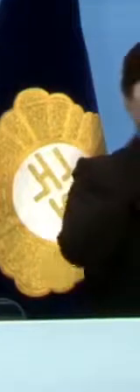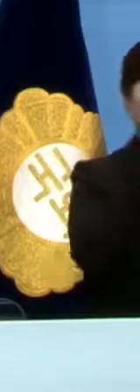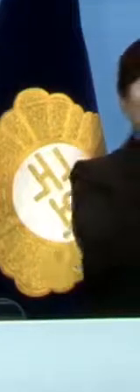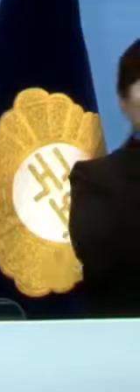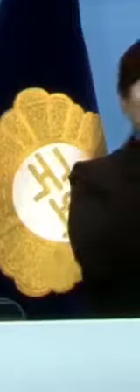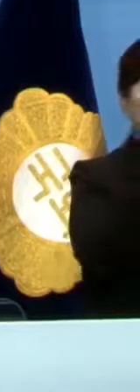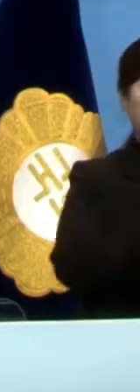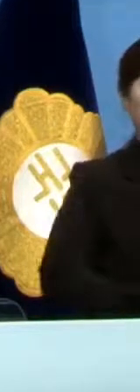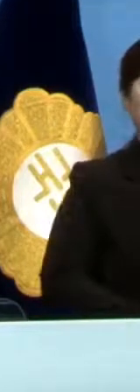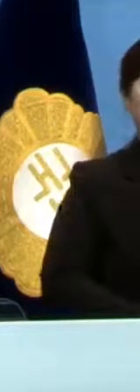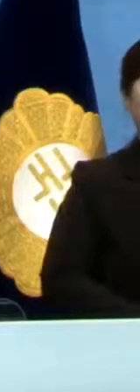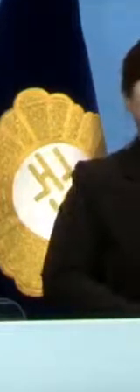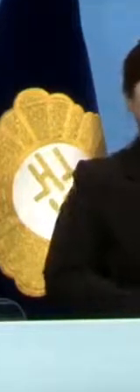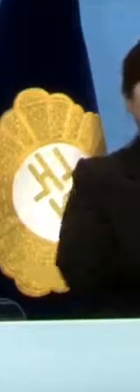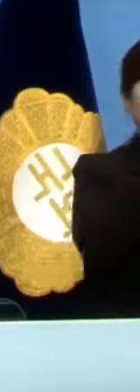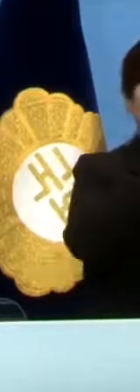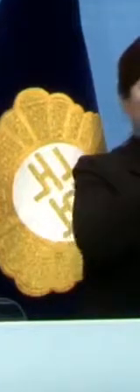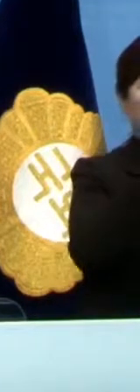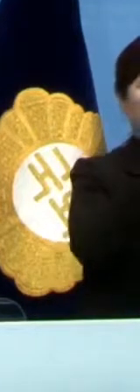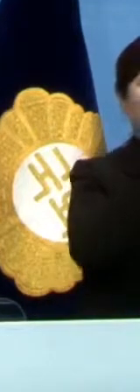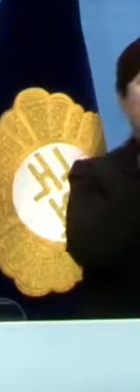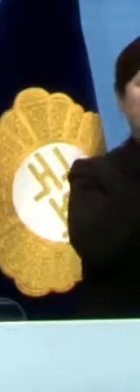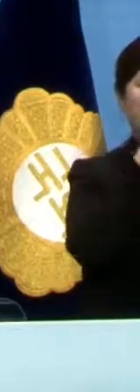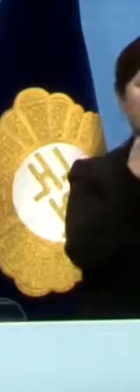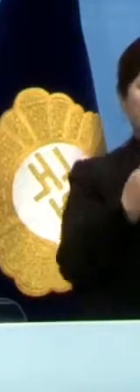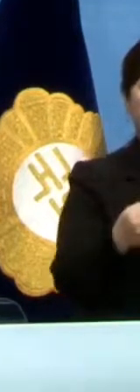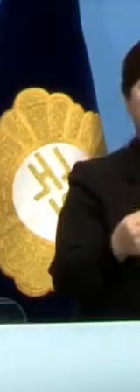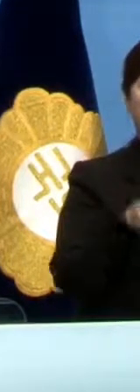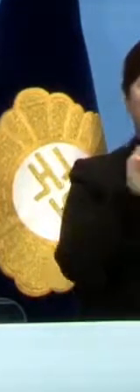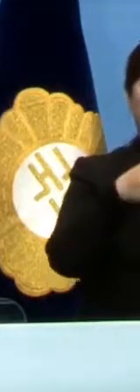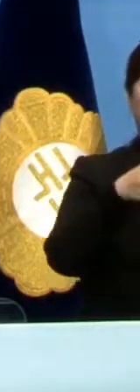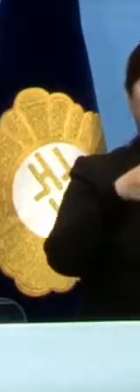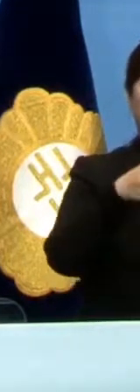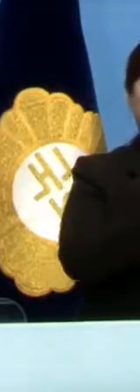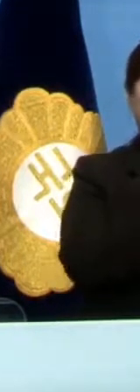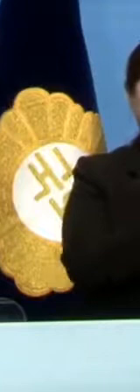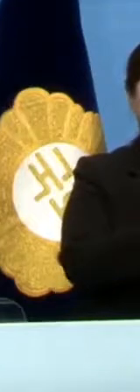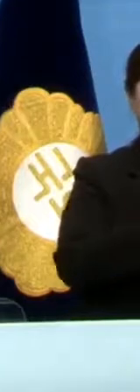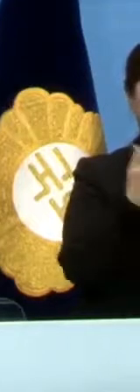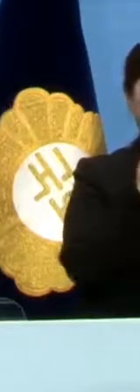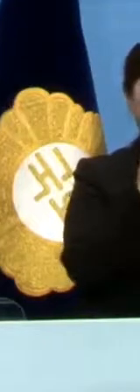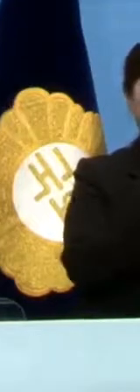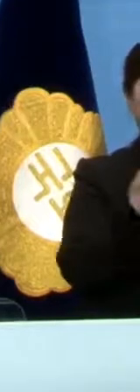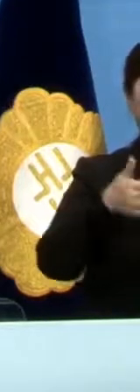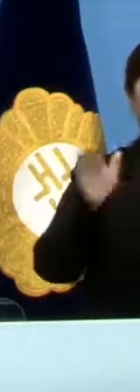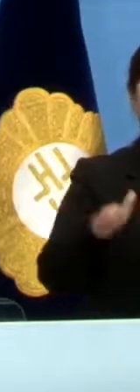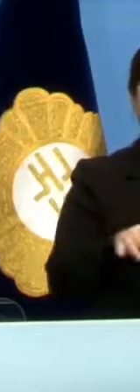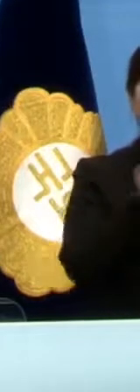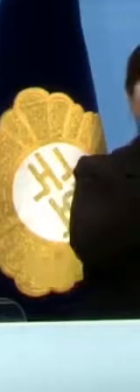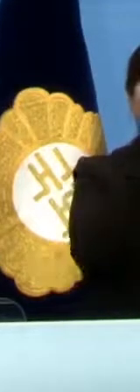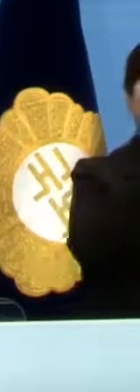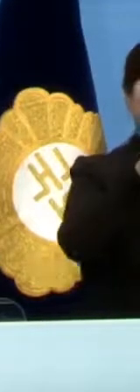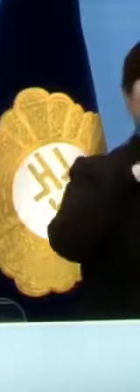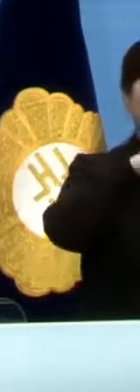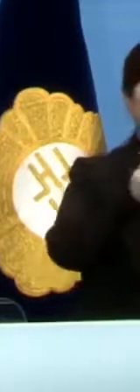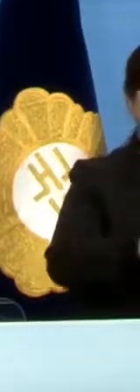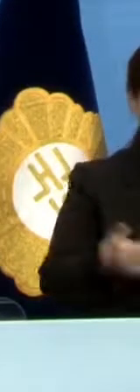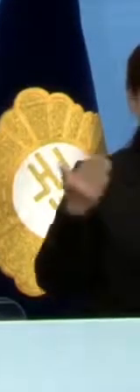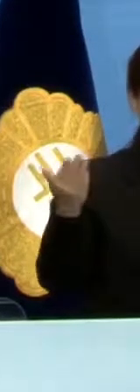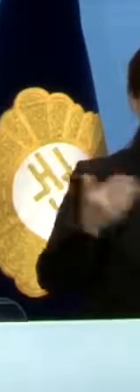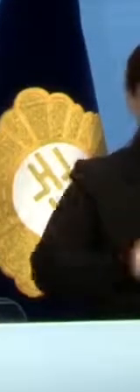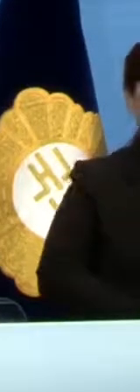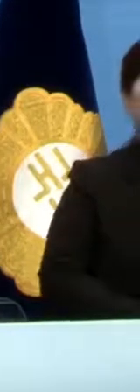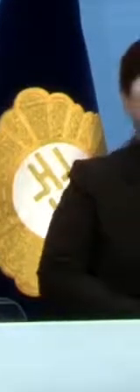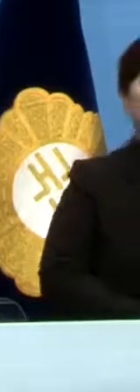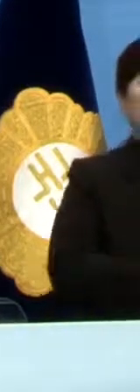소개 올리겠습니다. 수도권 오산시의 오성국회의원이죠. 네, 우리 부산갈매기 대표이신 안민석 의원님 오셨습니다.